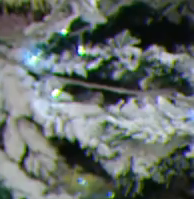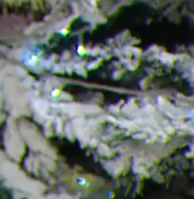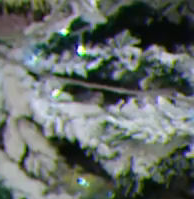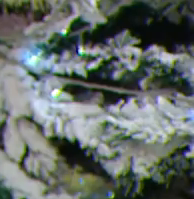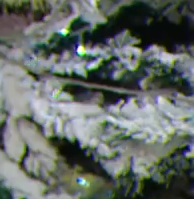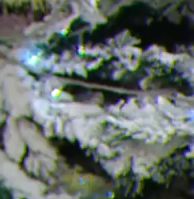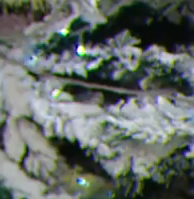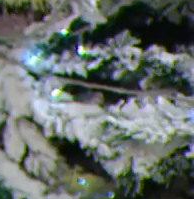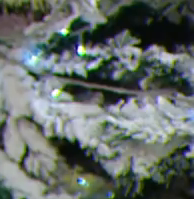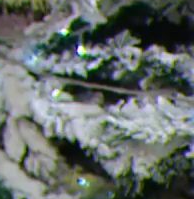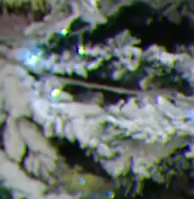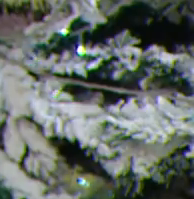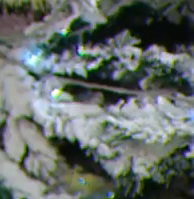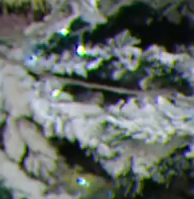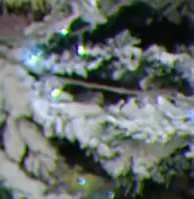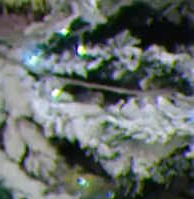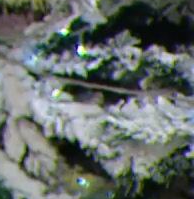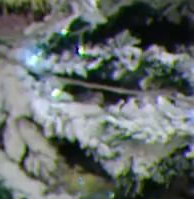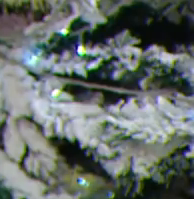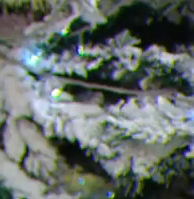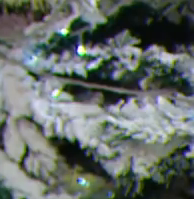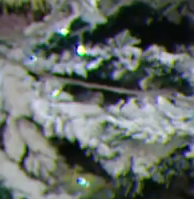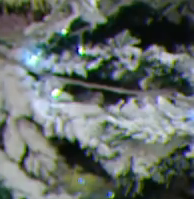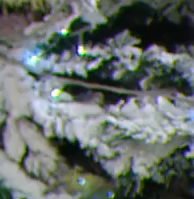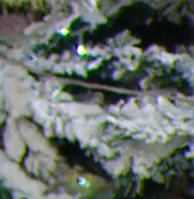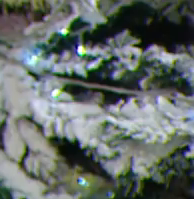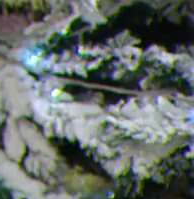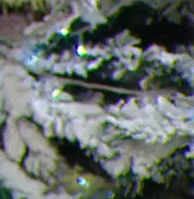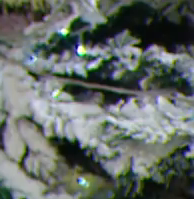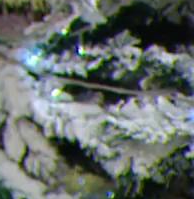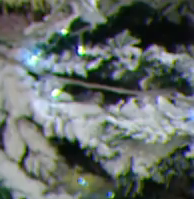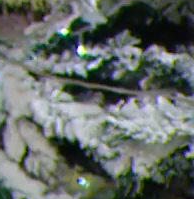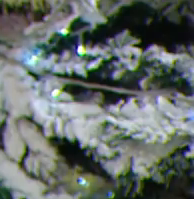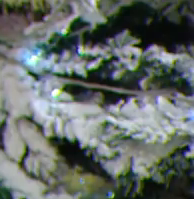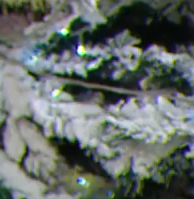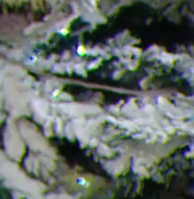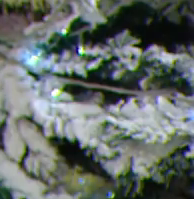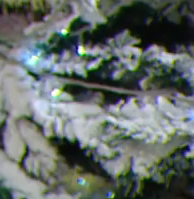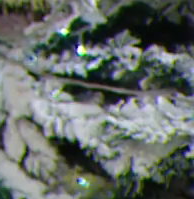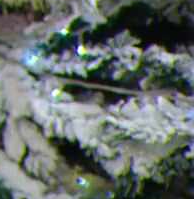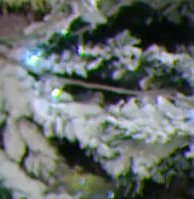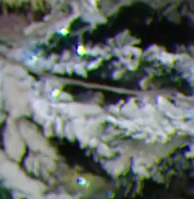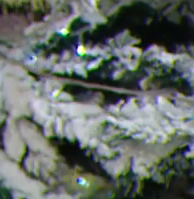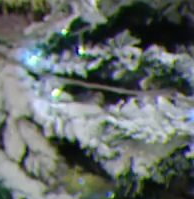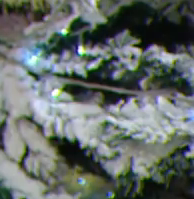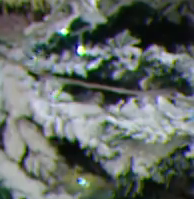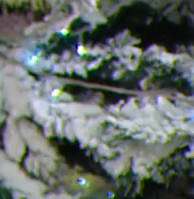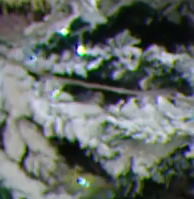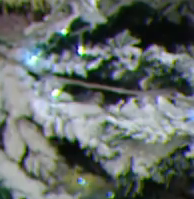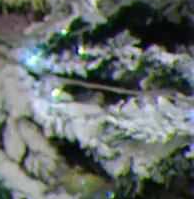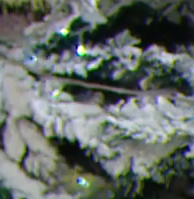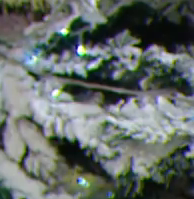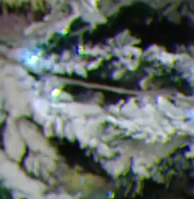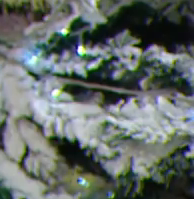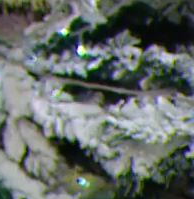ჩვენი საუბრის მსვლელობისას გავარკვევთ, თუმცა მანამდე მინდა წარმოგიდგინოთ დღევანდელი ჩვენი გადაცემის სტუმრები. რეალურად ჩვენი